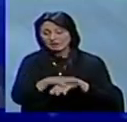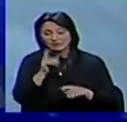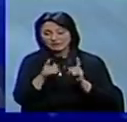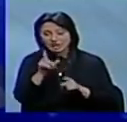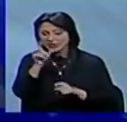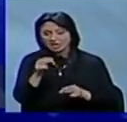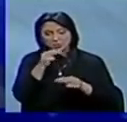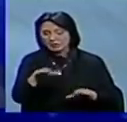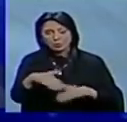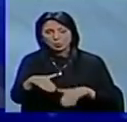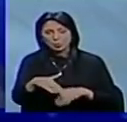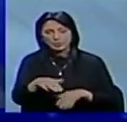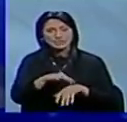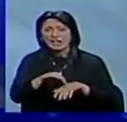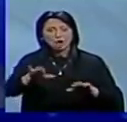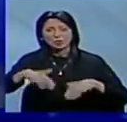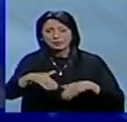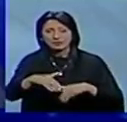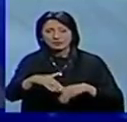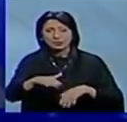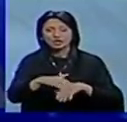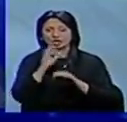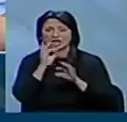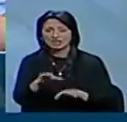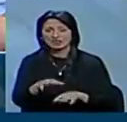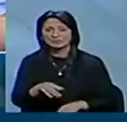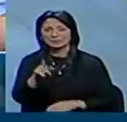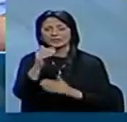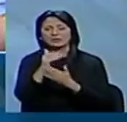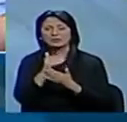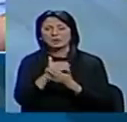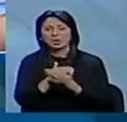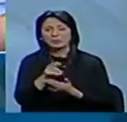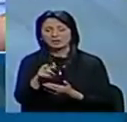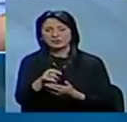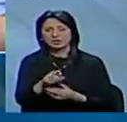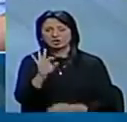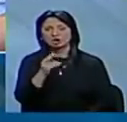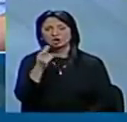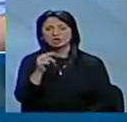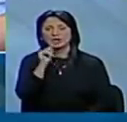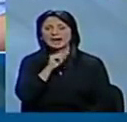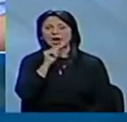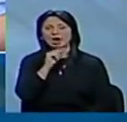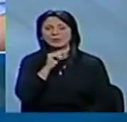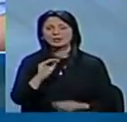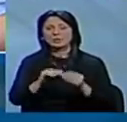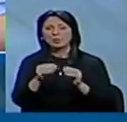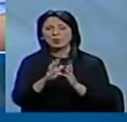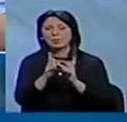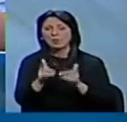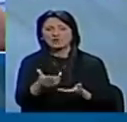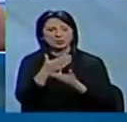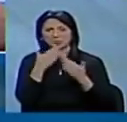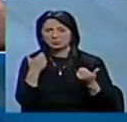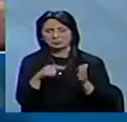და მაგალითად დანაშაული აქვს ჩადენილი, მათ შორის ძალადობრივი, არავის არ შევიწყალებ. თქვენს პროგრამაში სოციალურ-ეკონომიკური პრობლემების მოგვარებაზე